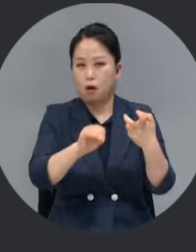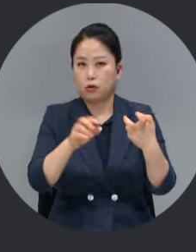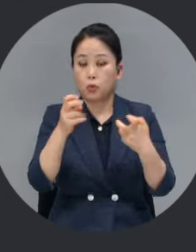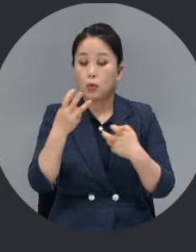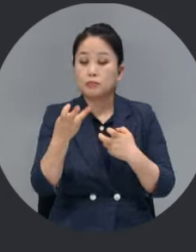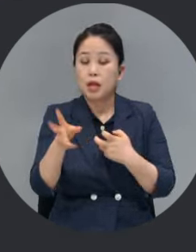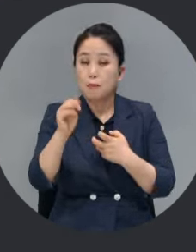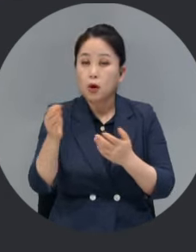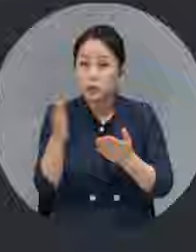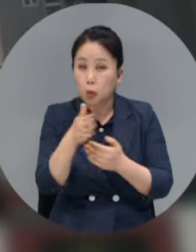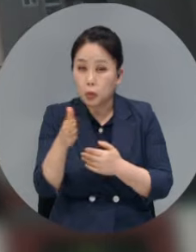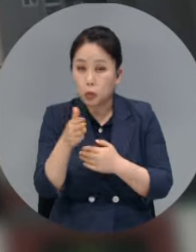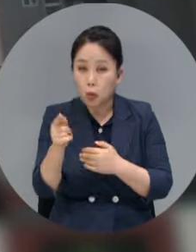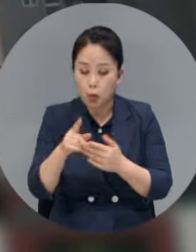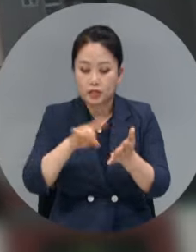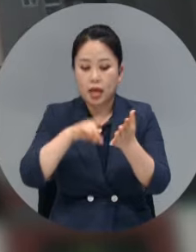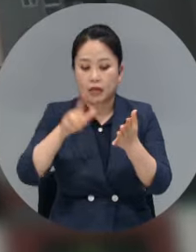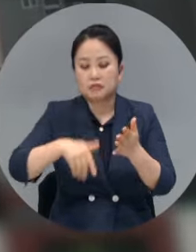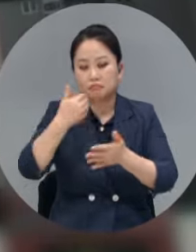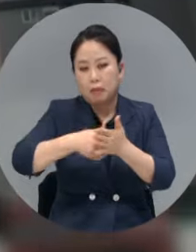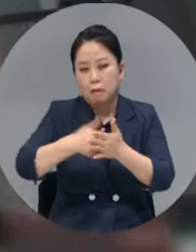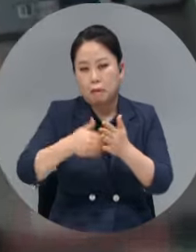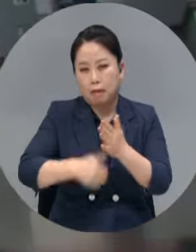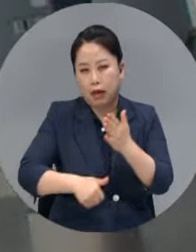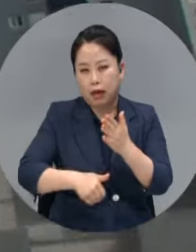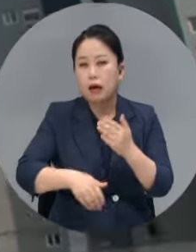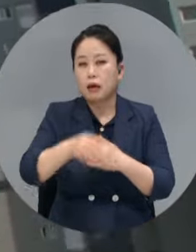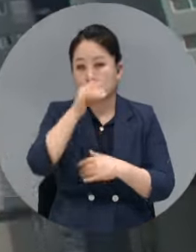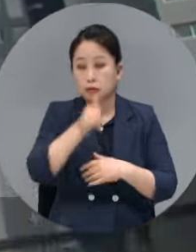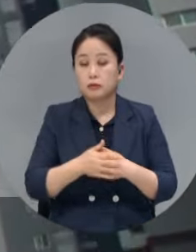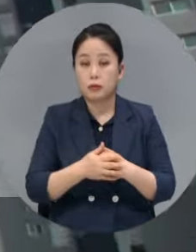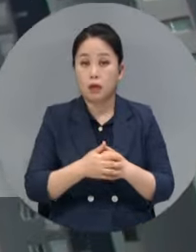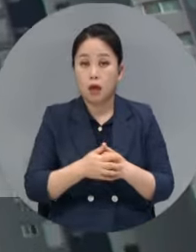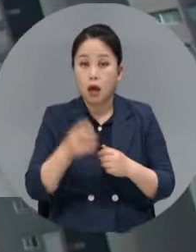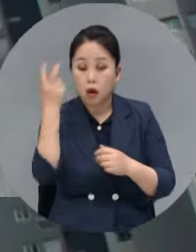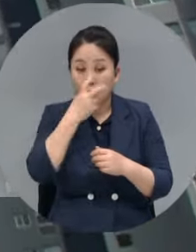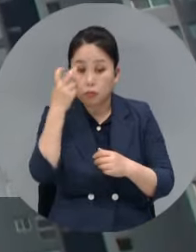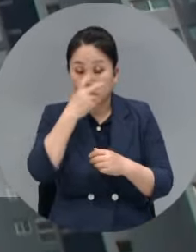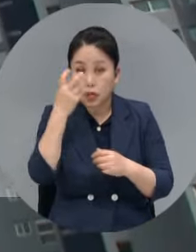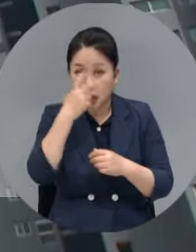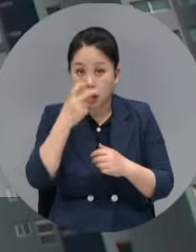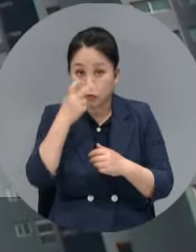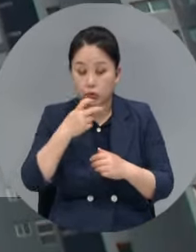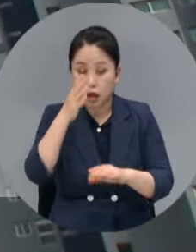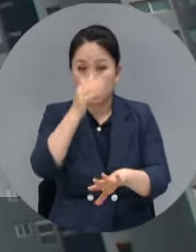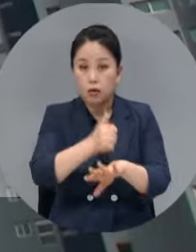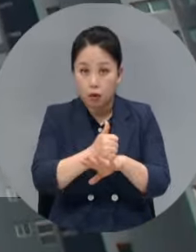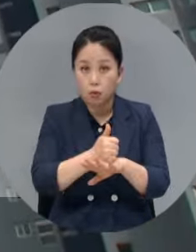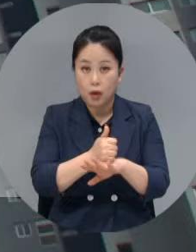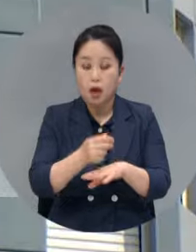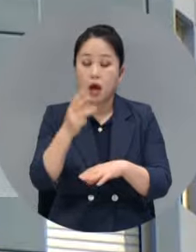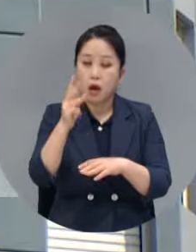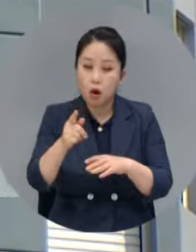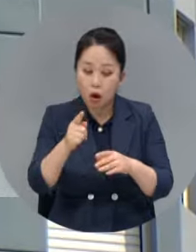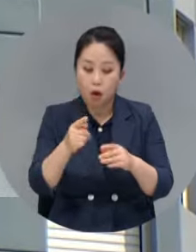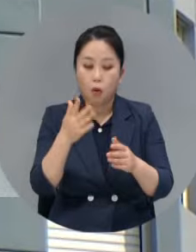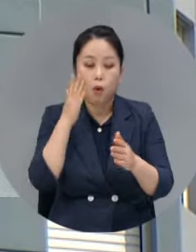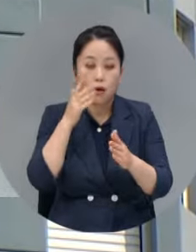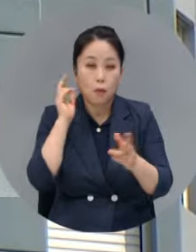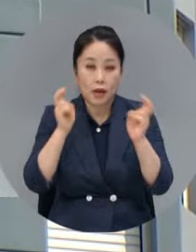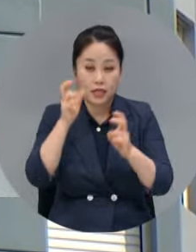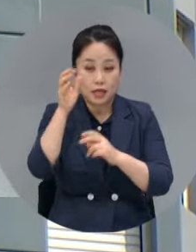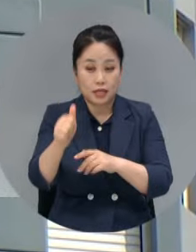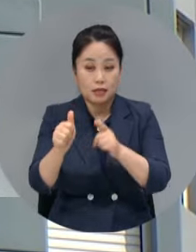탈하 했습니다 검찰 수사 결과 오가는 사업의 원활한 진행을 위해 울산 시청과 양산시청